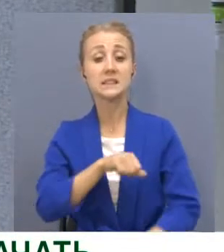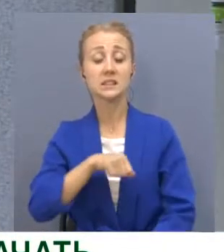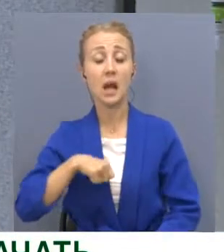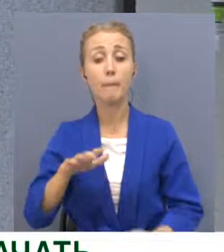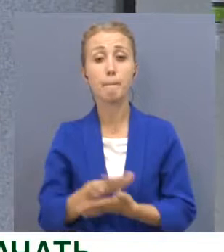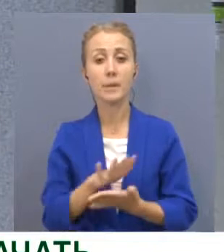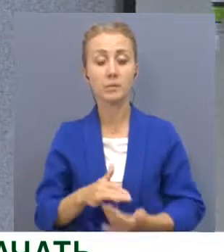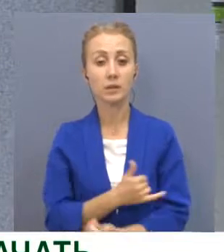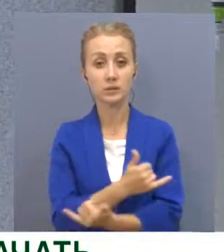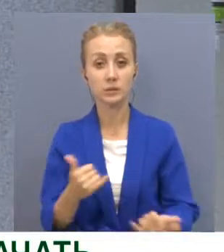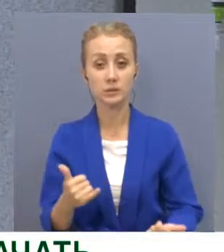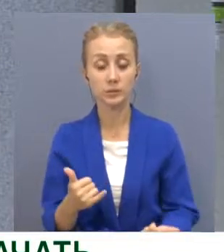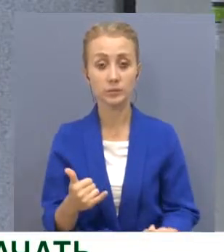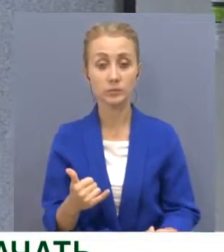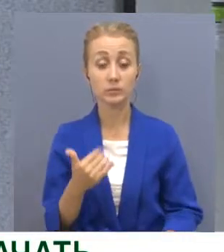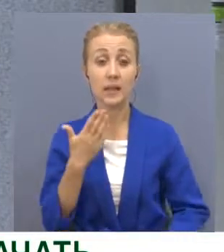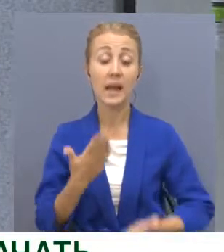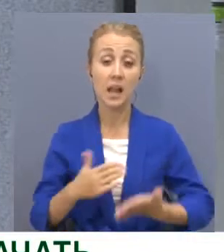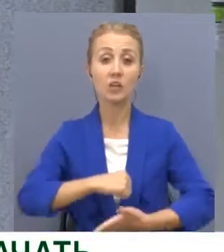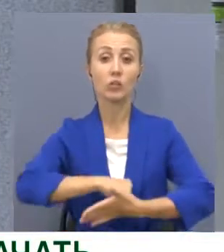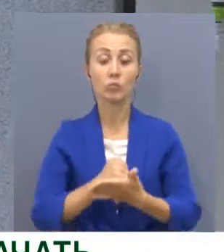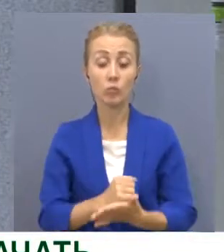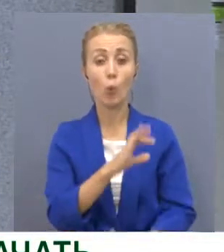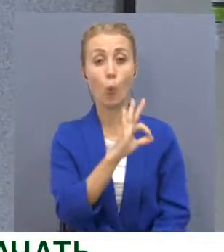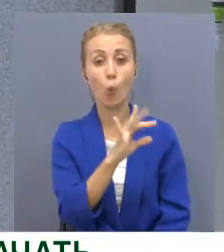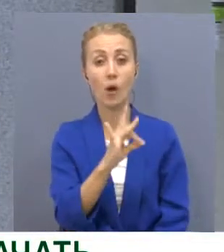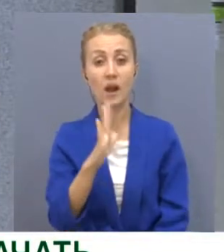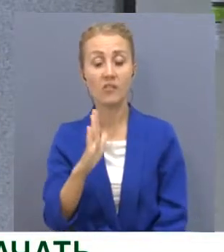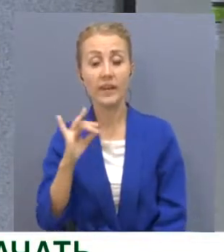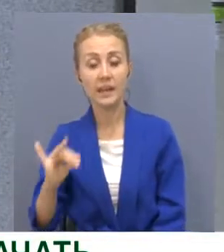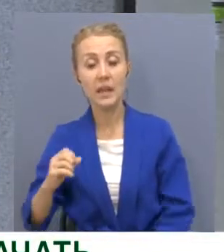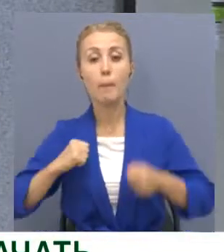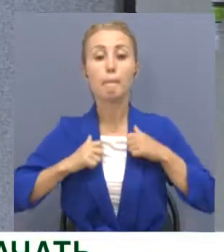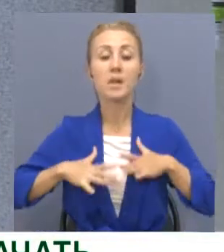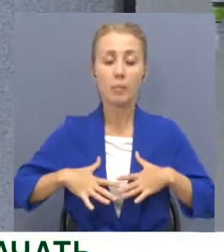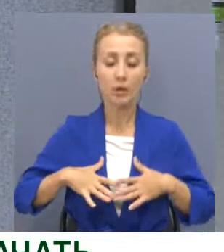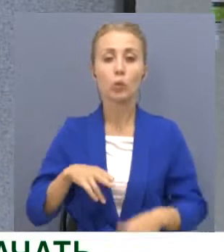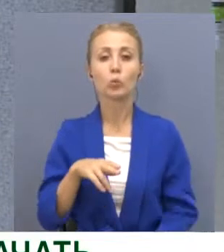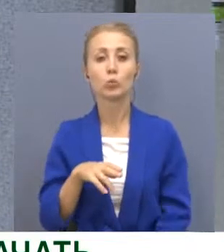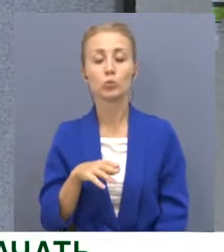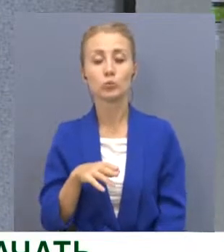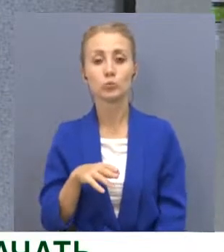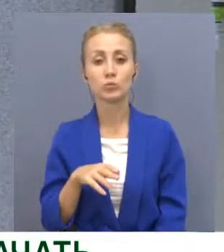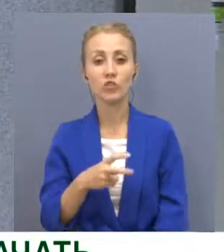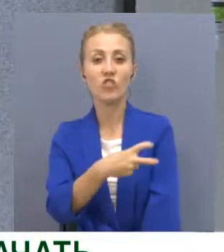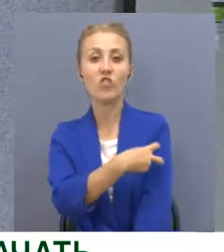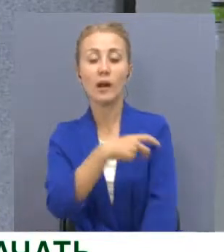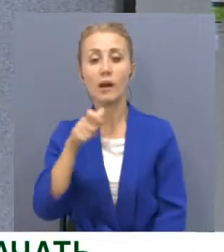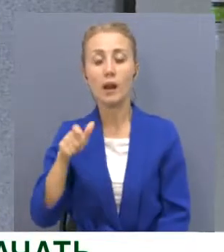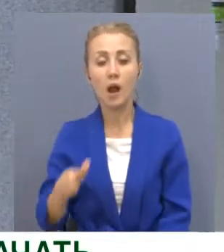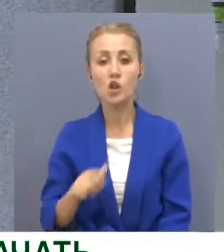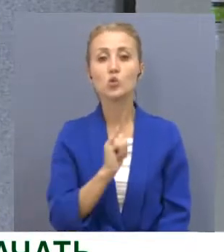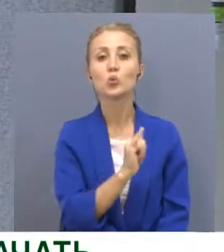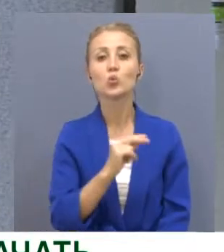подтверждении диагноза, если легкая степень ОРВИ, либо пневмония, то врачом